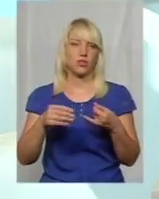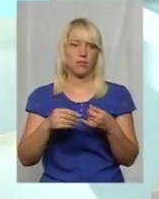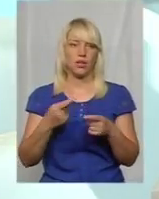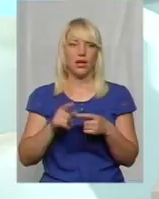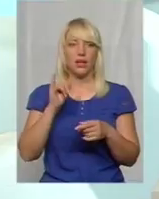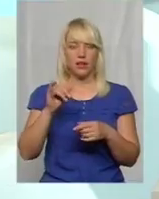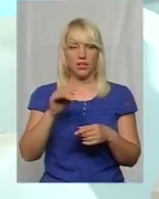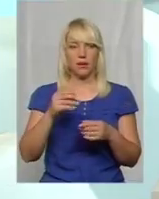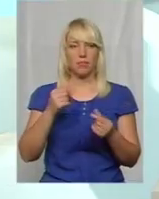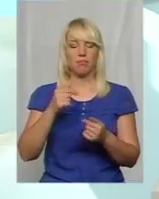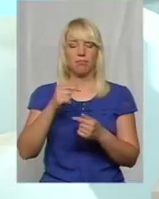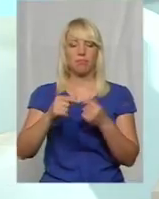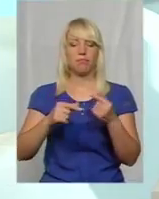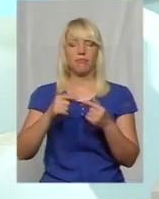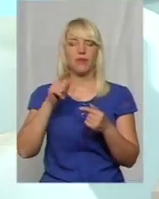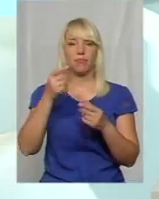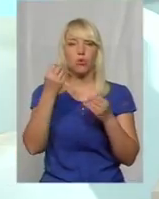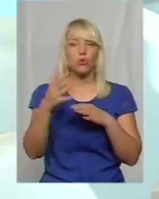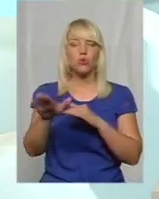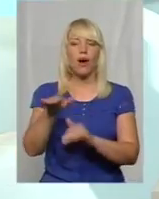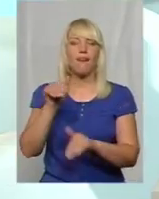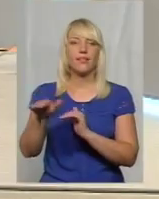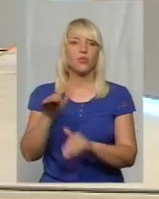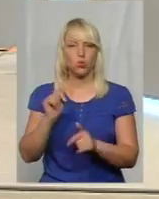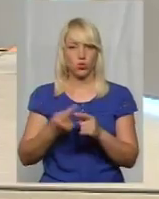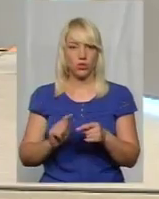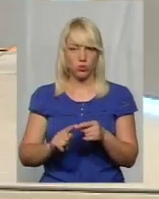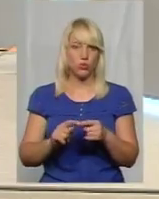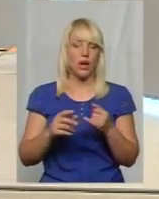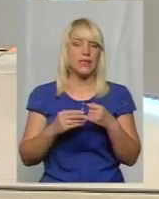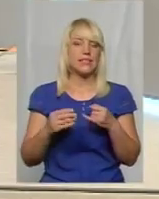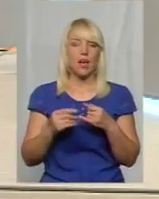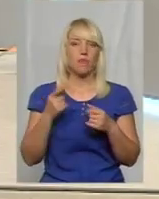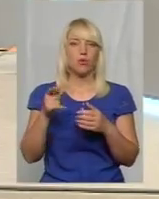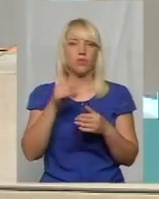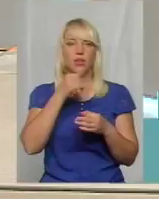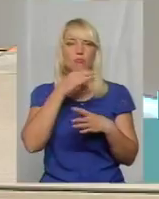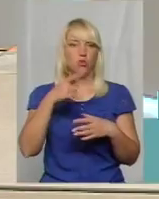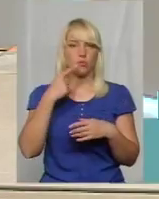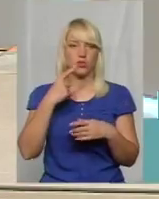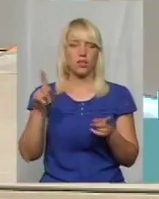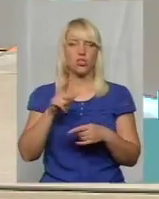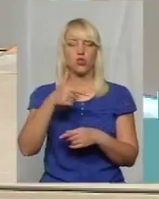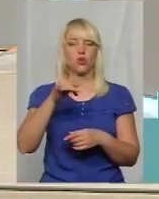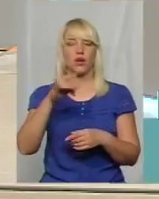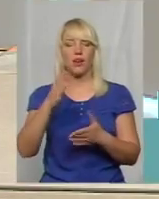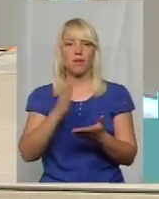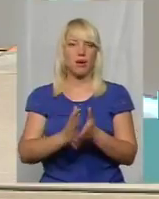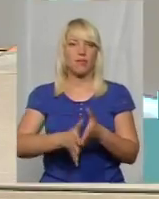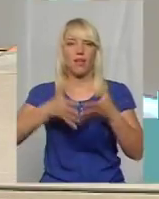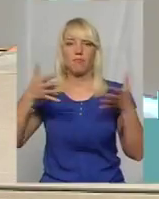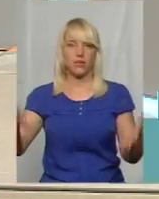він, а підприємство, яке він там заснував. Тому не можна сказати, що Герега сьогодні має найбільший банк